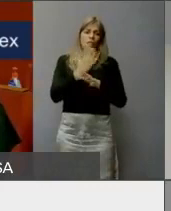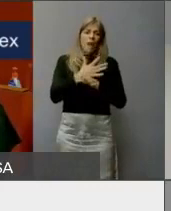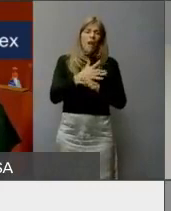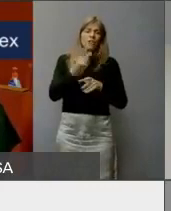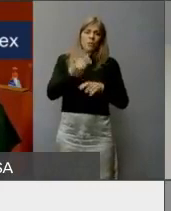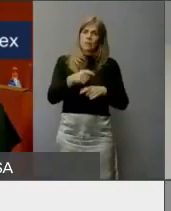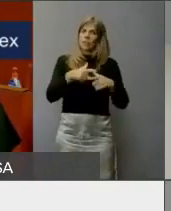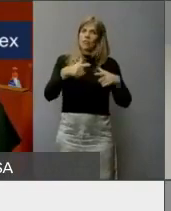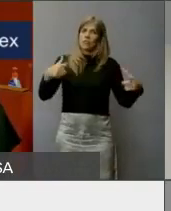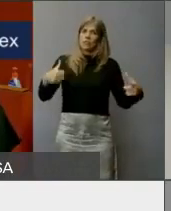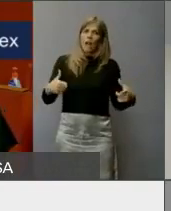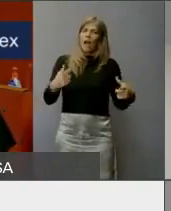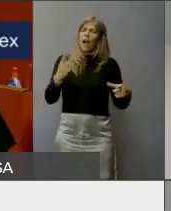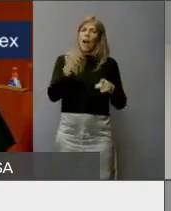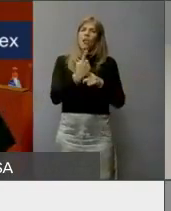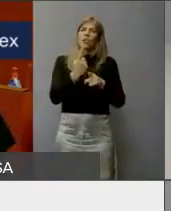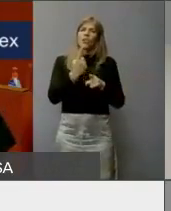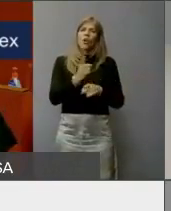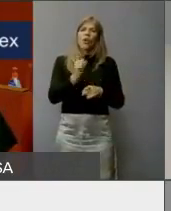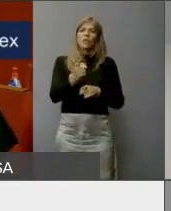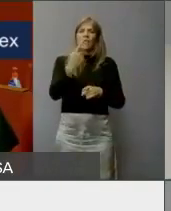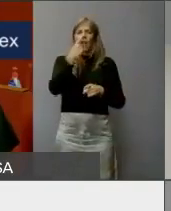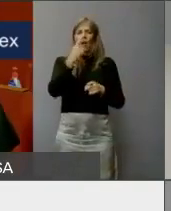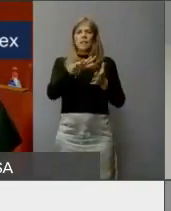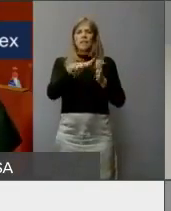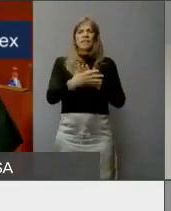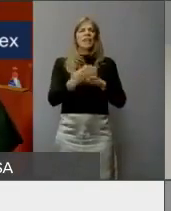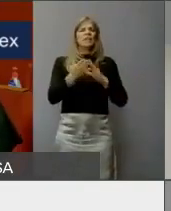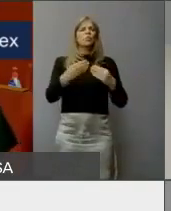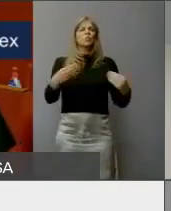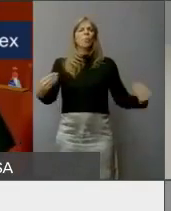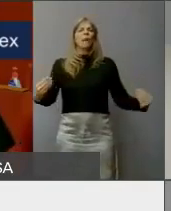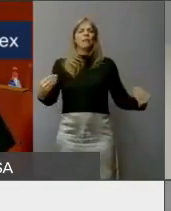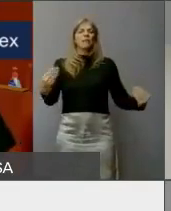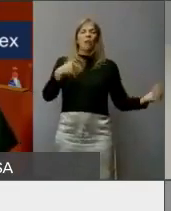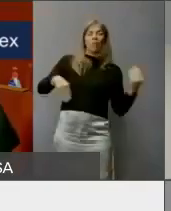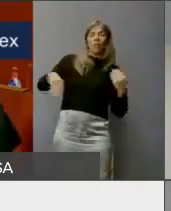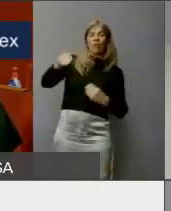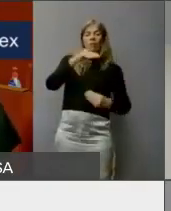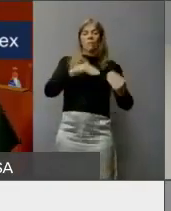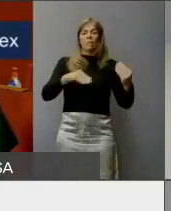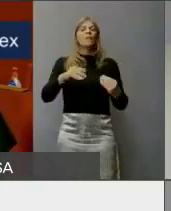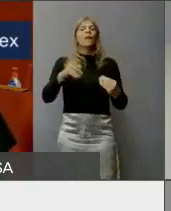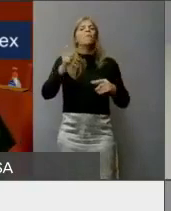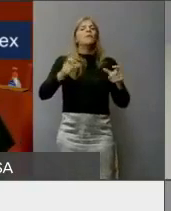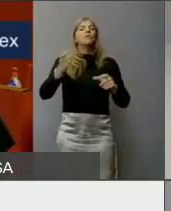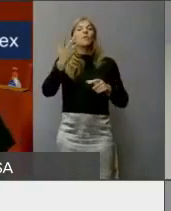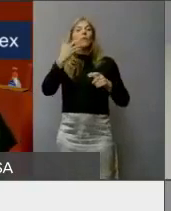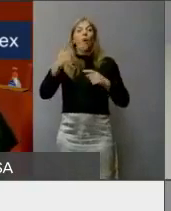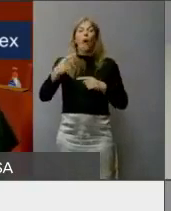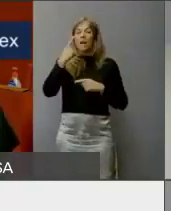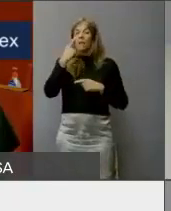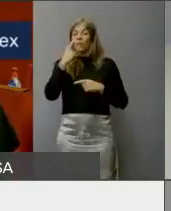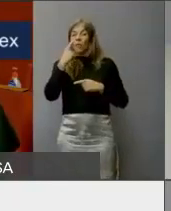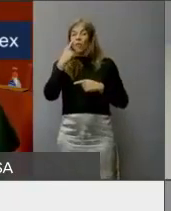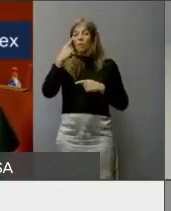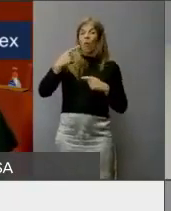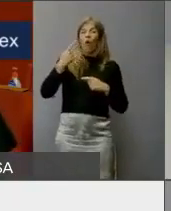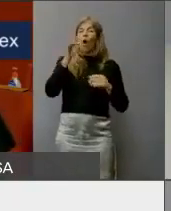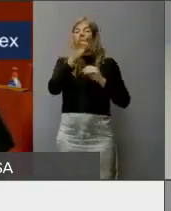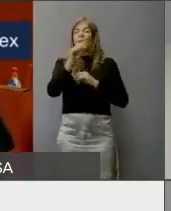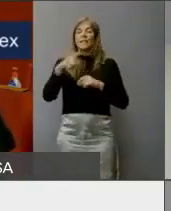coinvolti nei percorsi individuali di chi magari si vuole candidare alle prossime elezioni come sindaco in